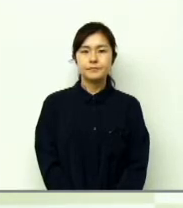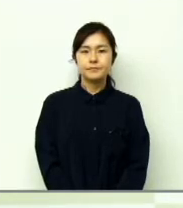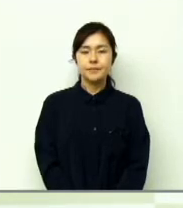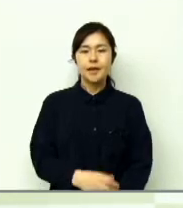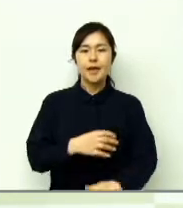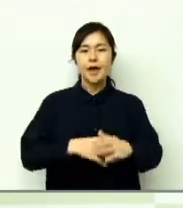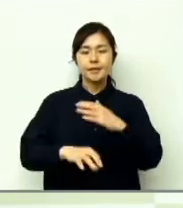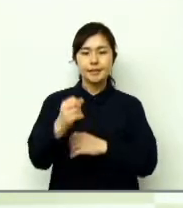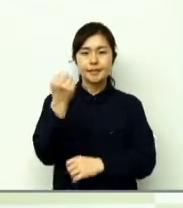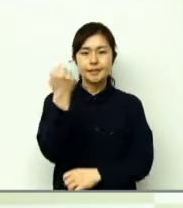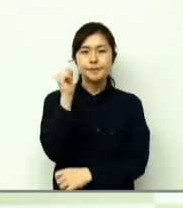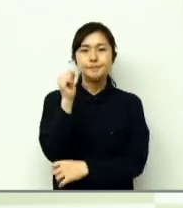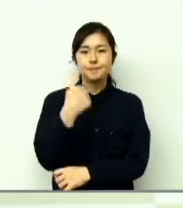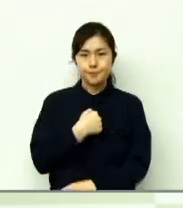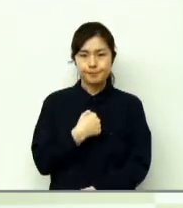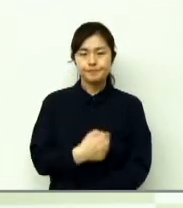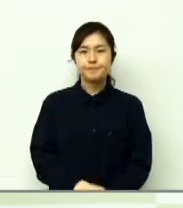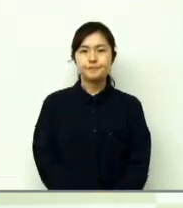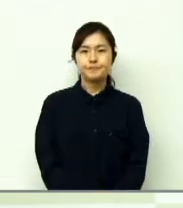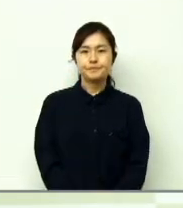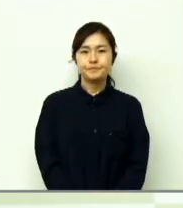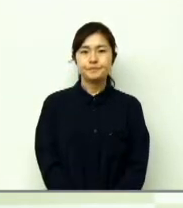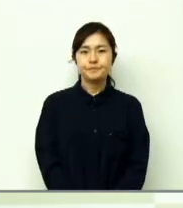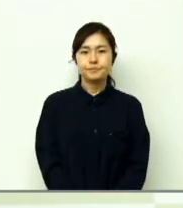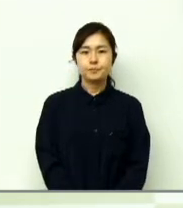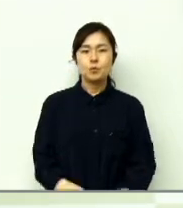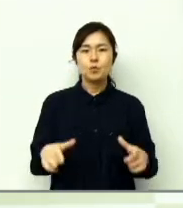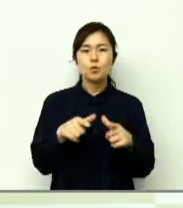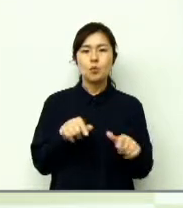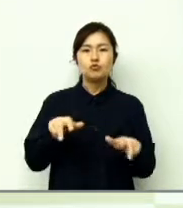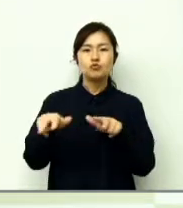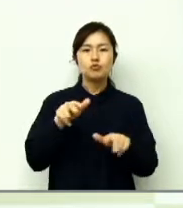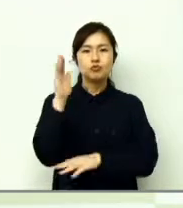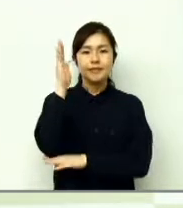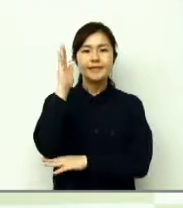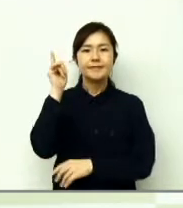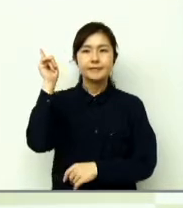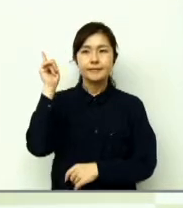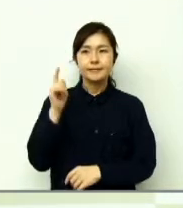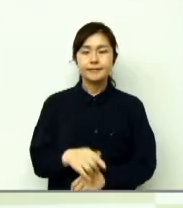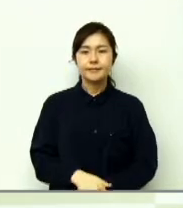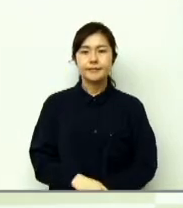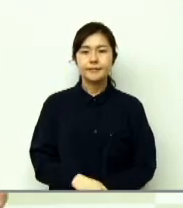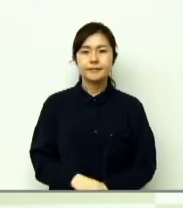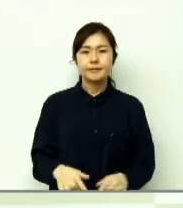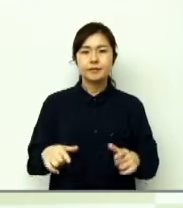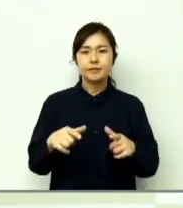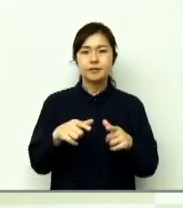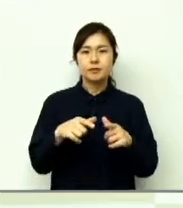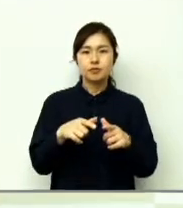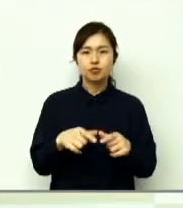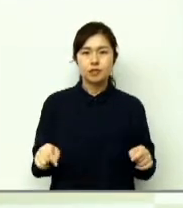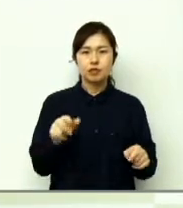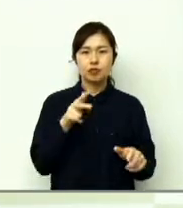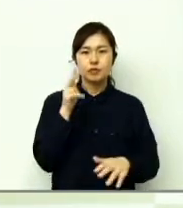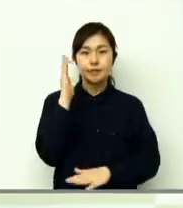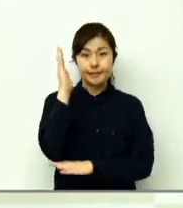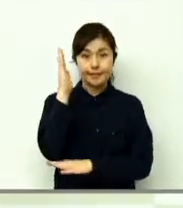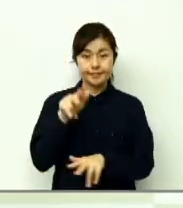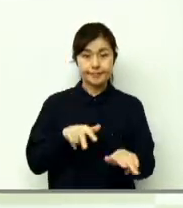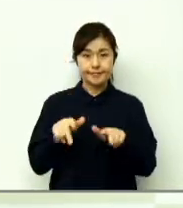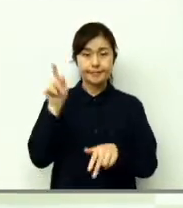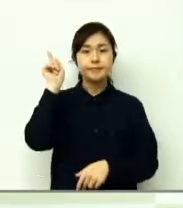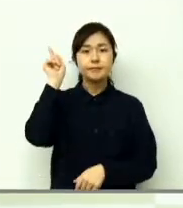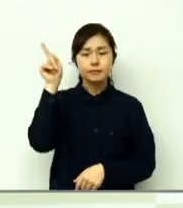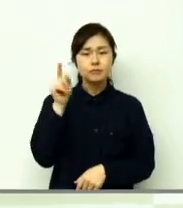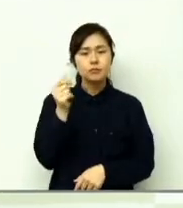朝日新聞の増田と申します、はい、国政に関して伺いたいのですけれども、 すいません 国政に関して伺いたいことがあるのですけれ